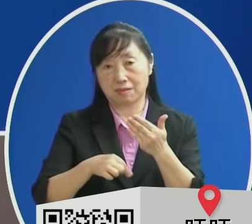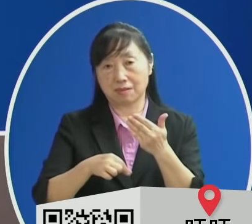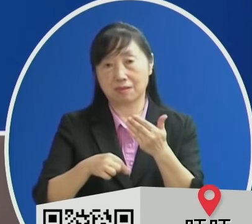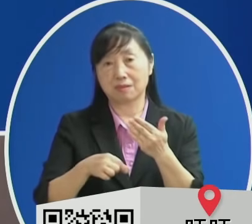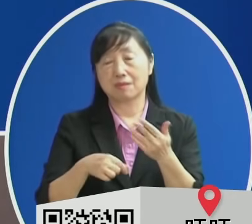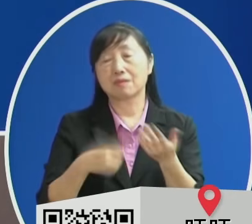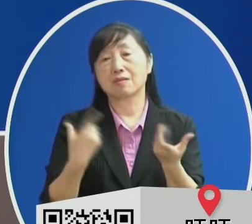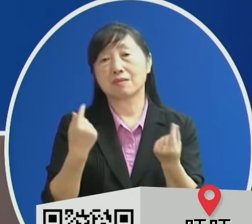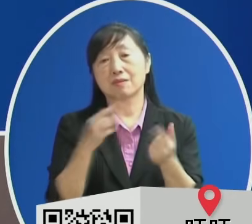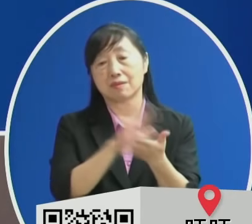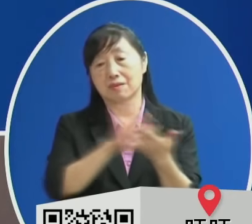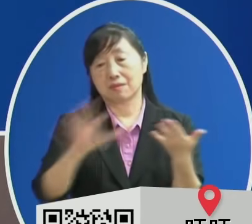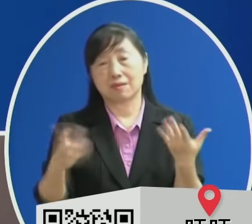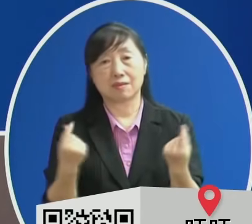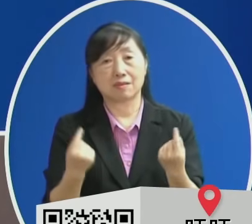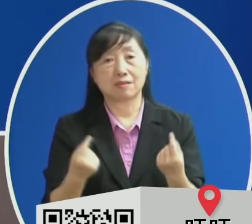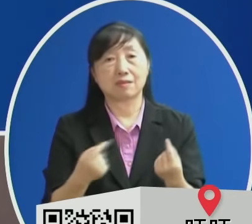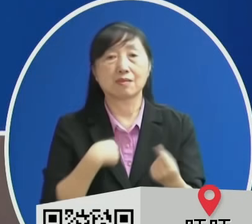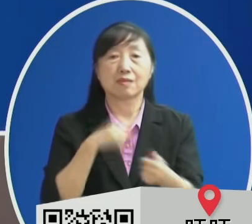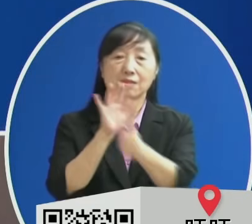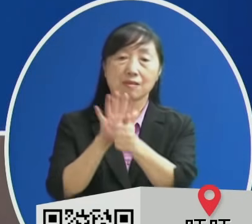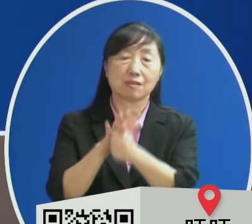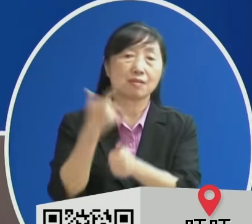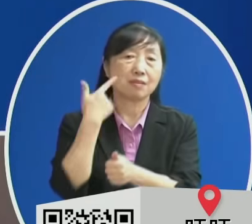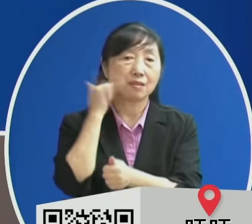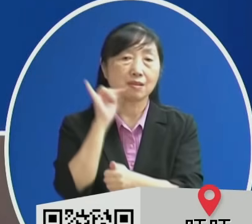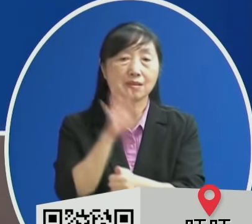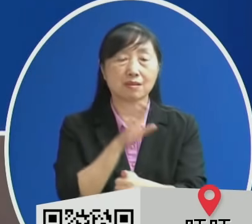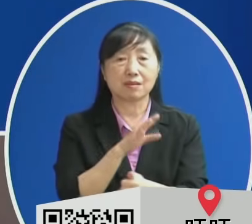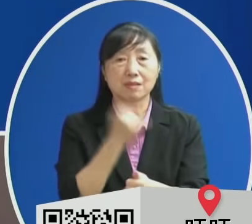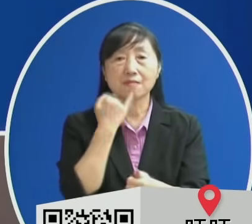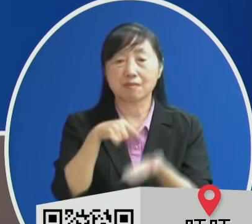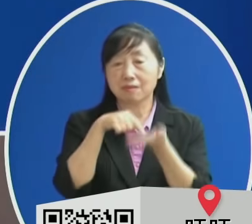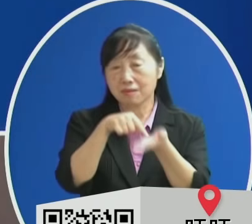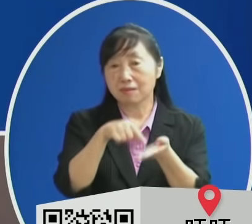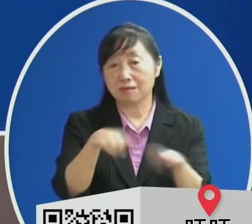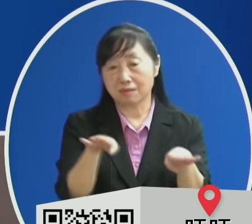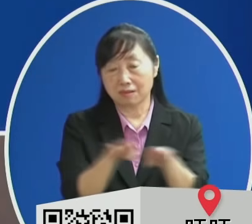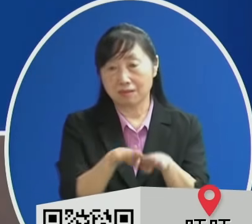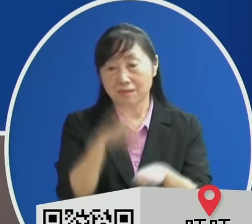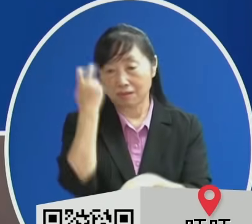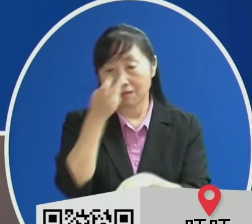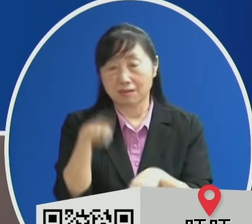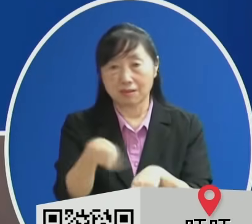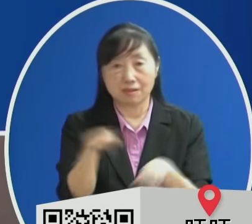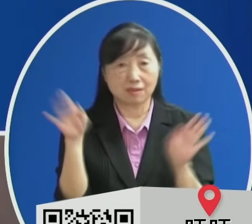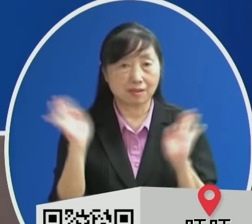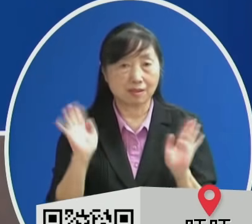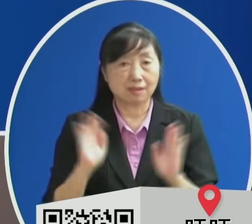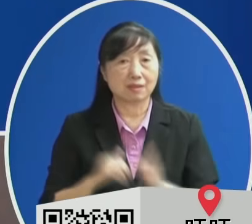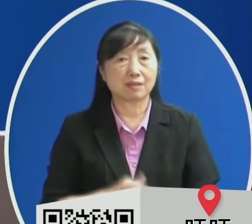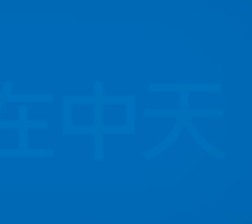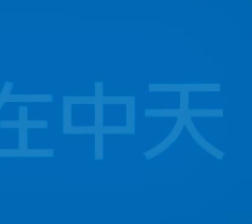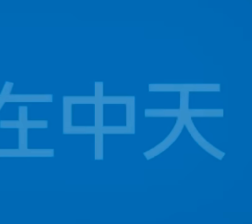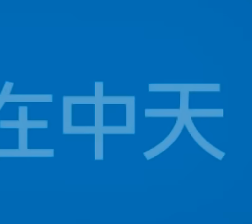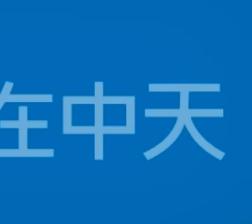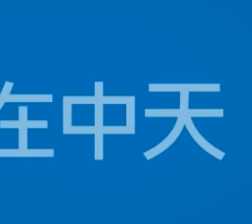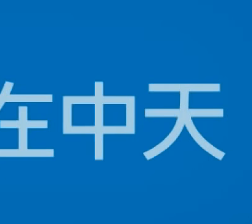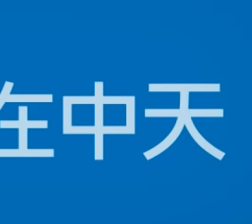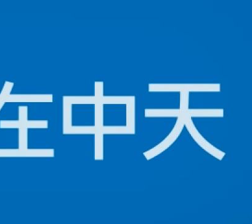来支持家长可以在这方面可以来做照顾孩子的这样的一个防疫照顾假